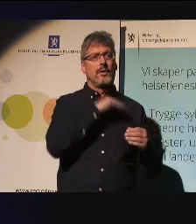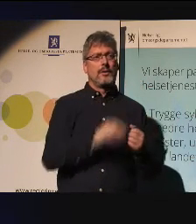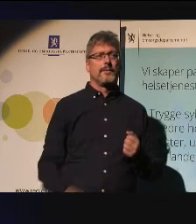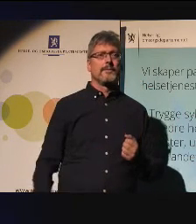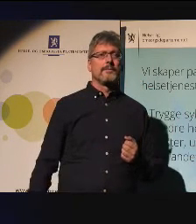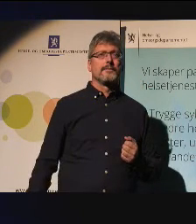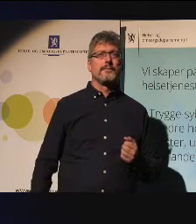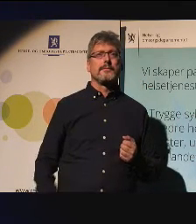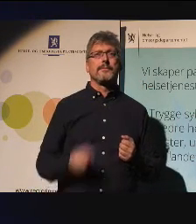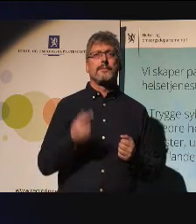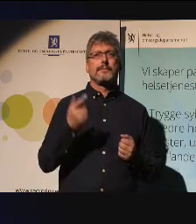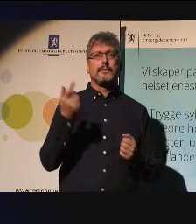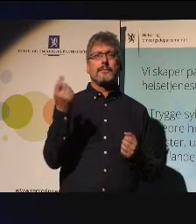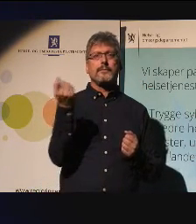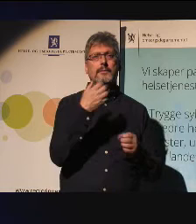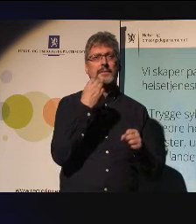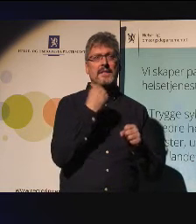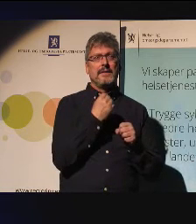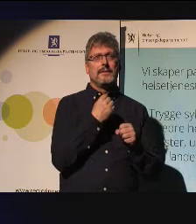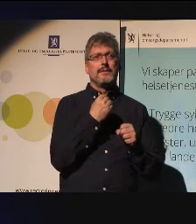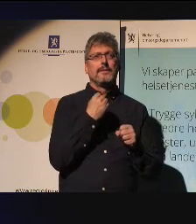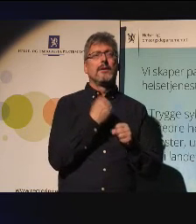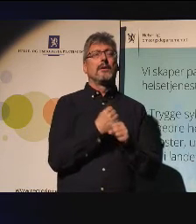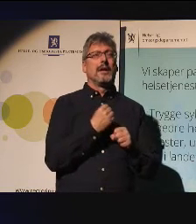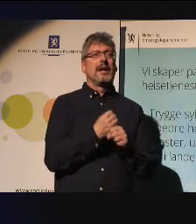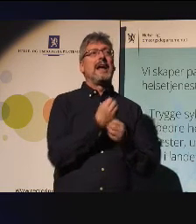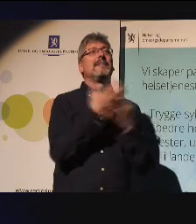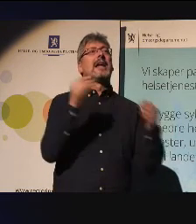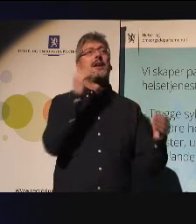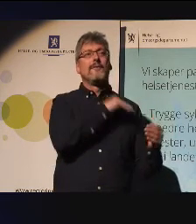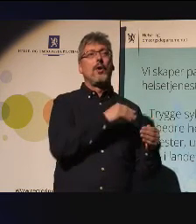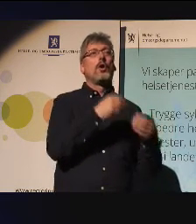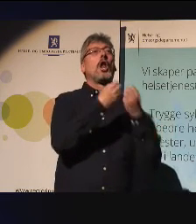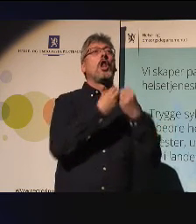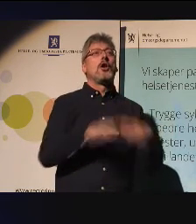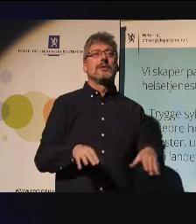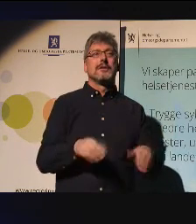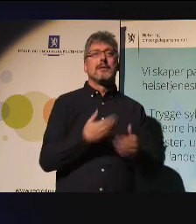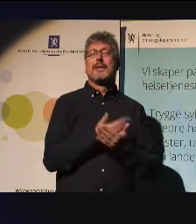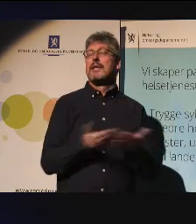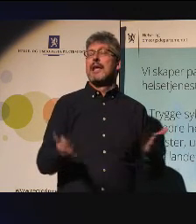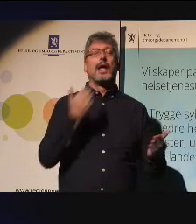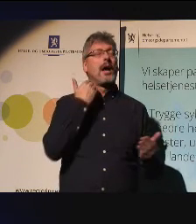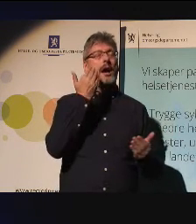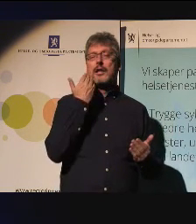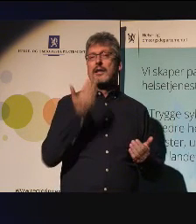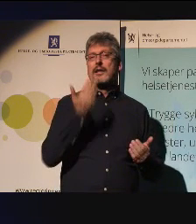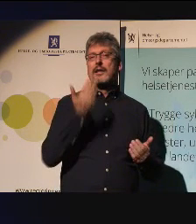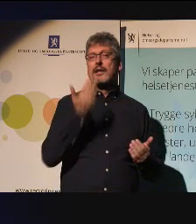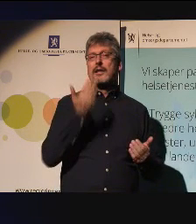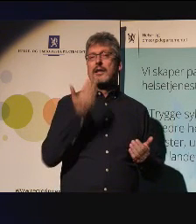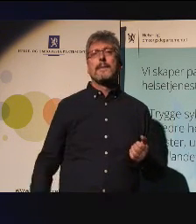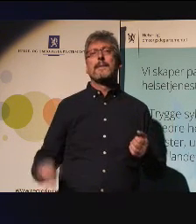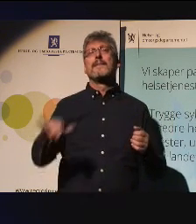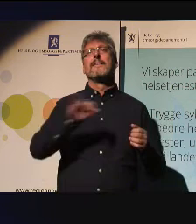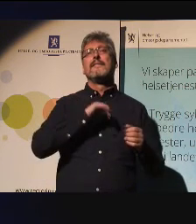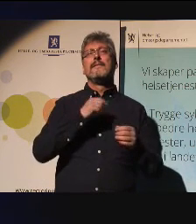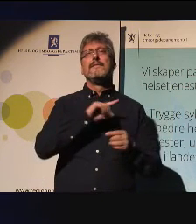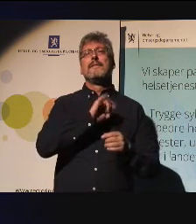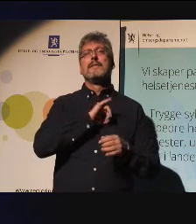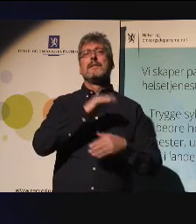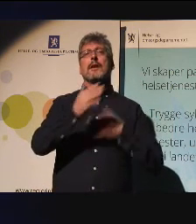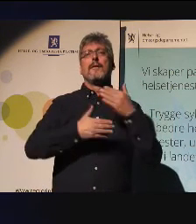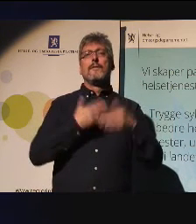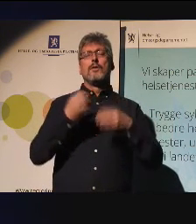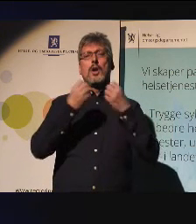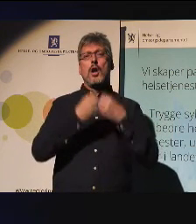Noen ganger er flere folk løsningen, men slett ikke alltid. Hvis vi fortsetter å løse oppgaven